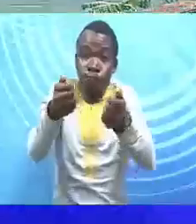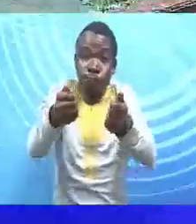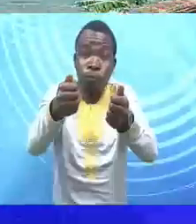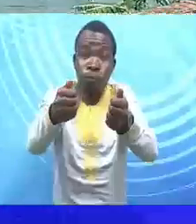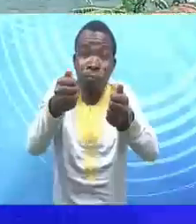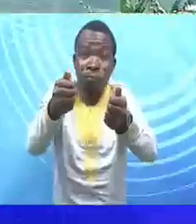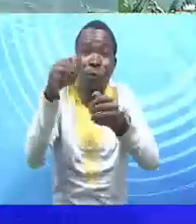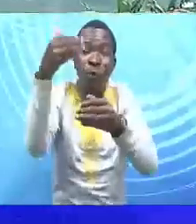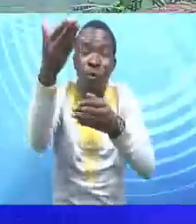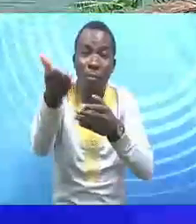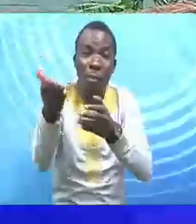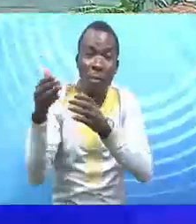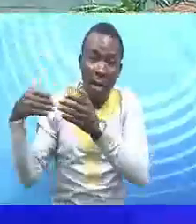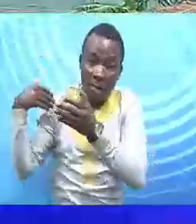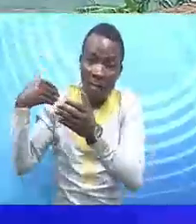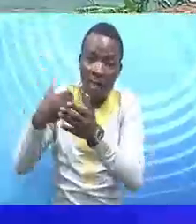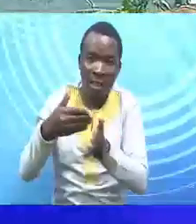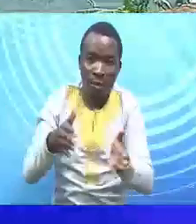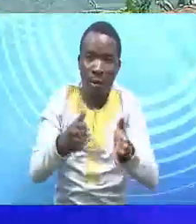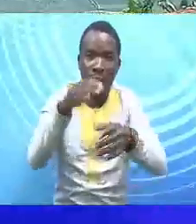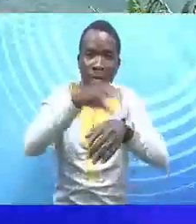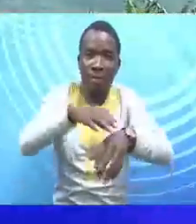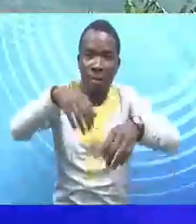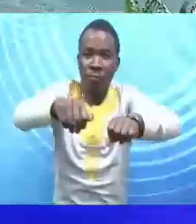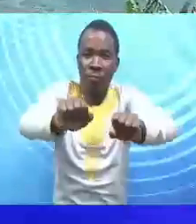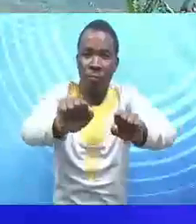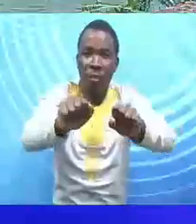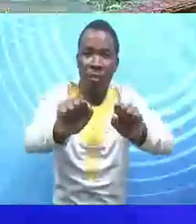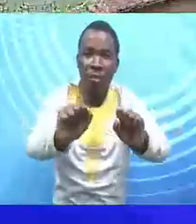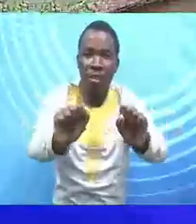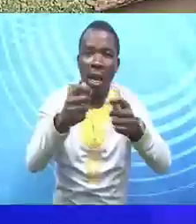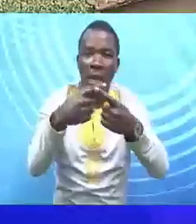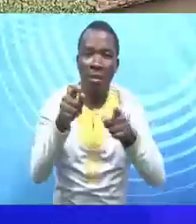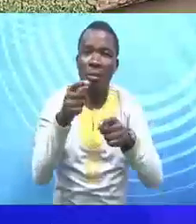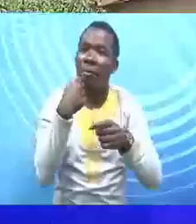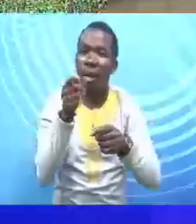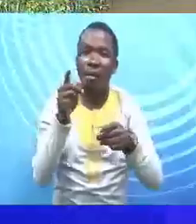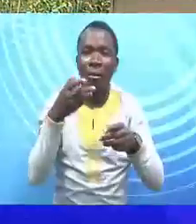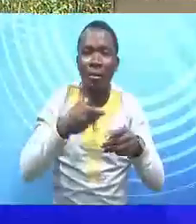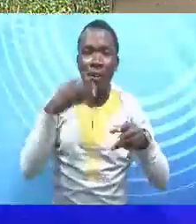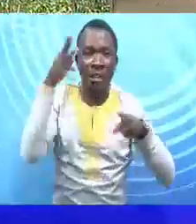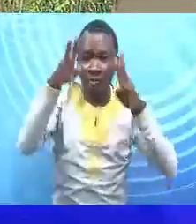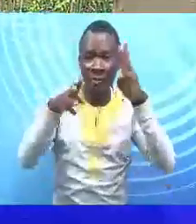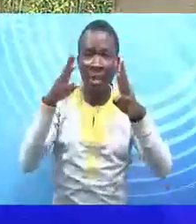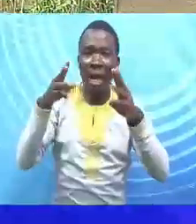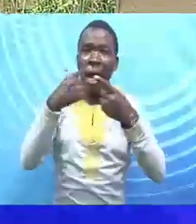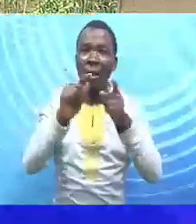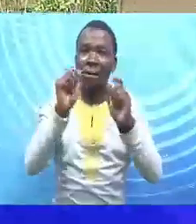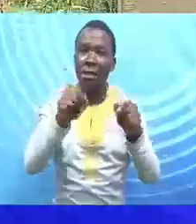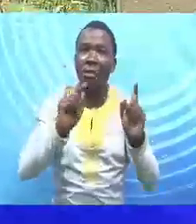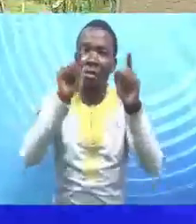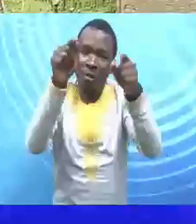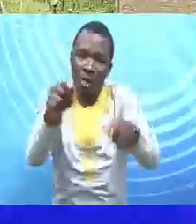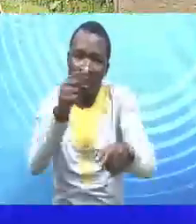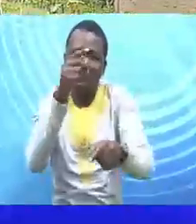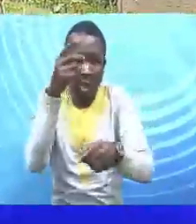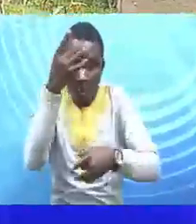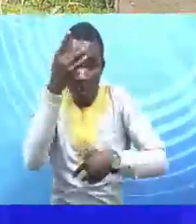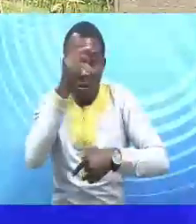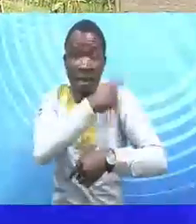muhanda bamutegere muto. Ibintu bavuga yuko bibateye impungenge harimo no kuba bashobora kuba bageze umurwayi aho agera yamaze gupfa byose biturutse ku